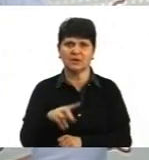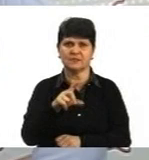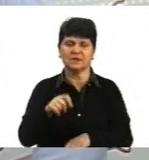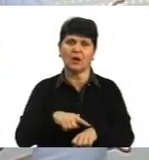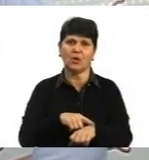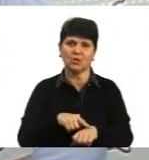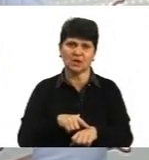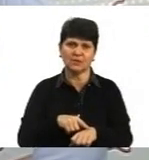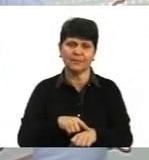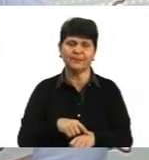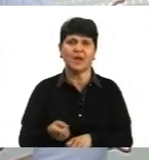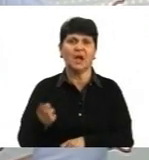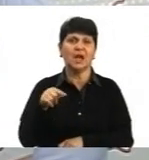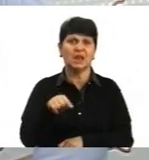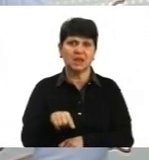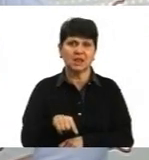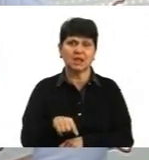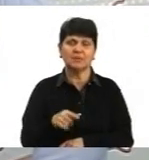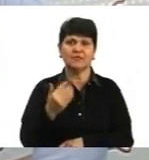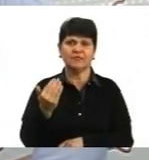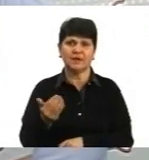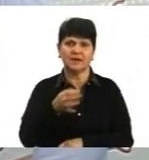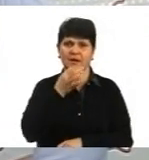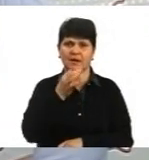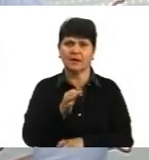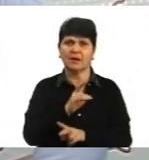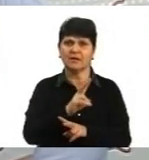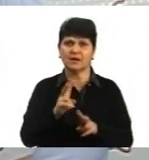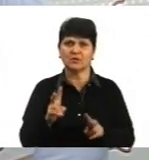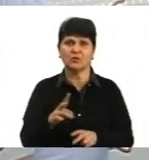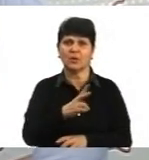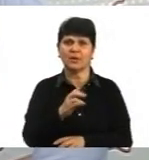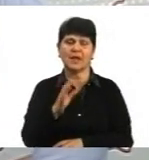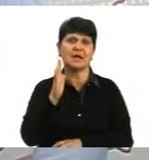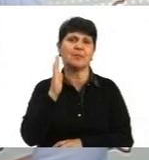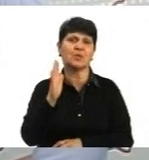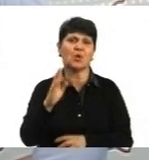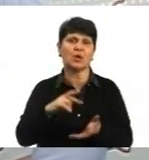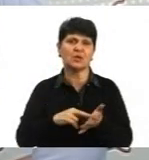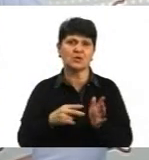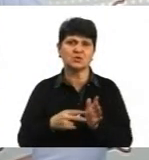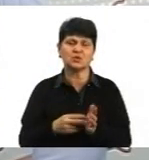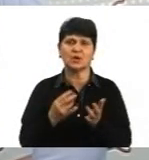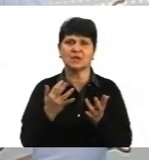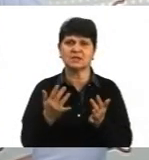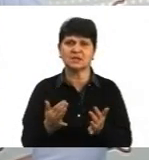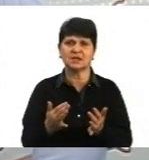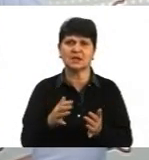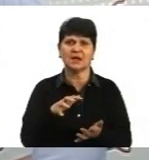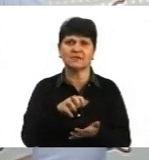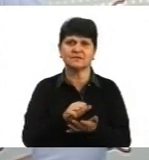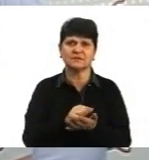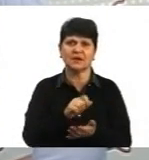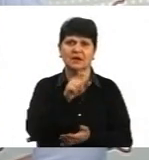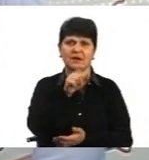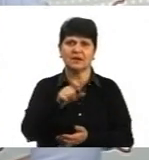Тим паче, що, як то кажуть, ніхто не спрогнозує, скільки займе часу посадка-висадка